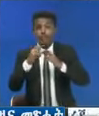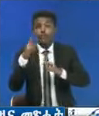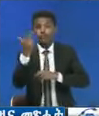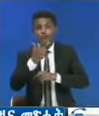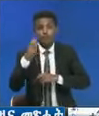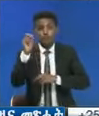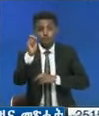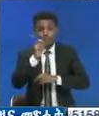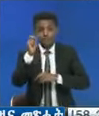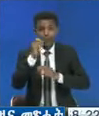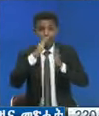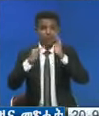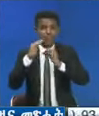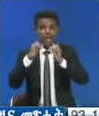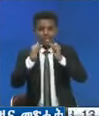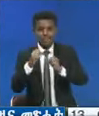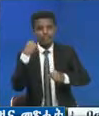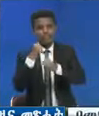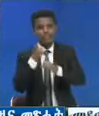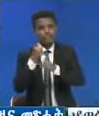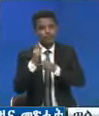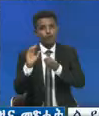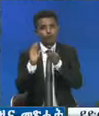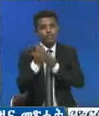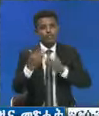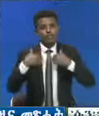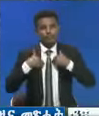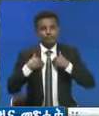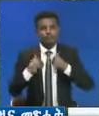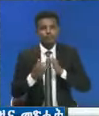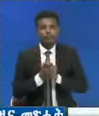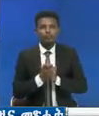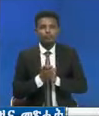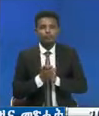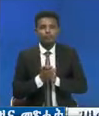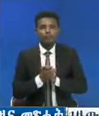አጠናክረን ለመቀጠል ስራ እየሰራን የምንገኝበት ሁኔታ ነው ያለ።